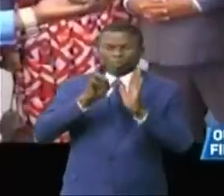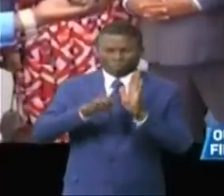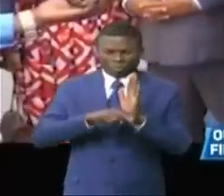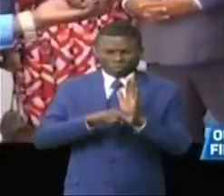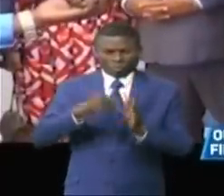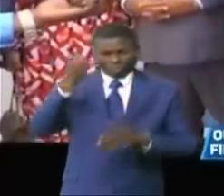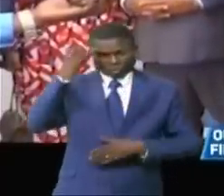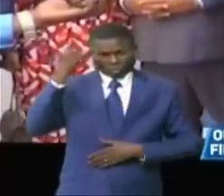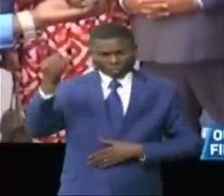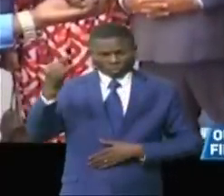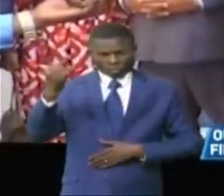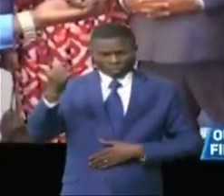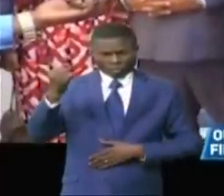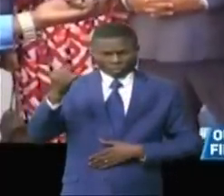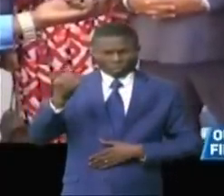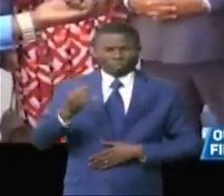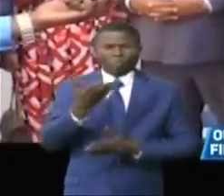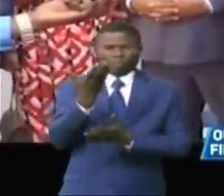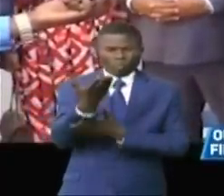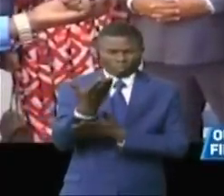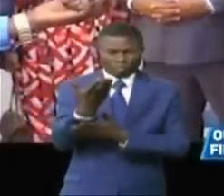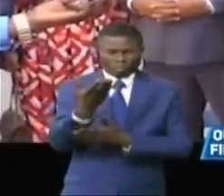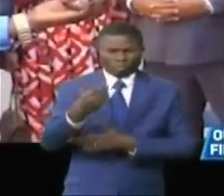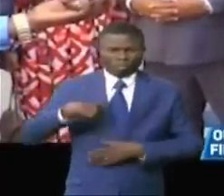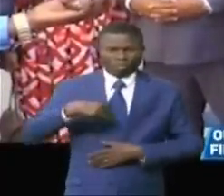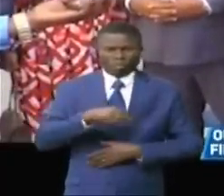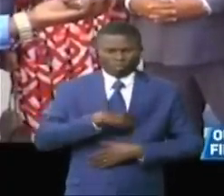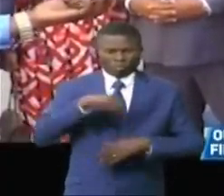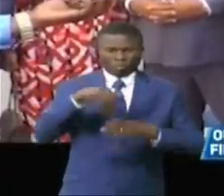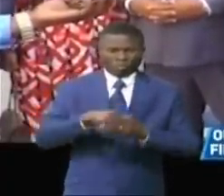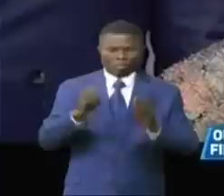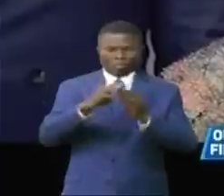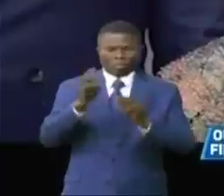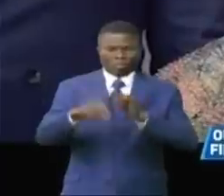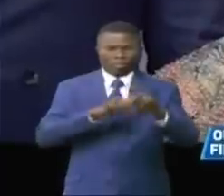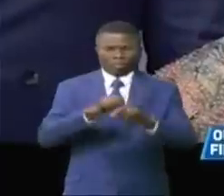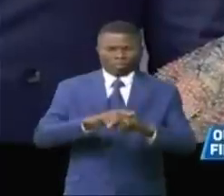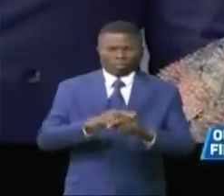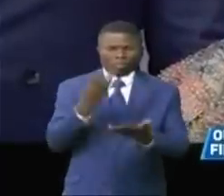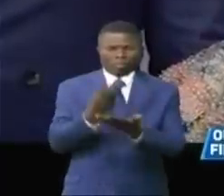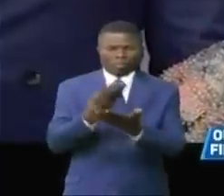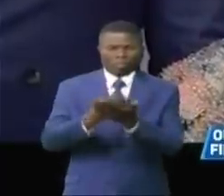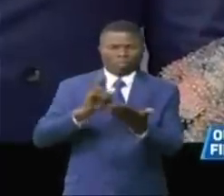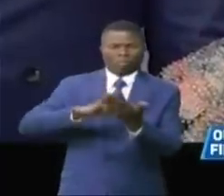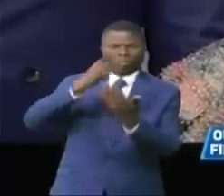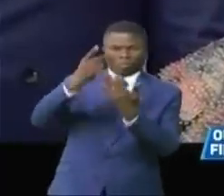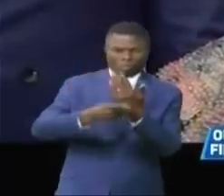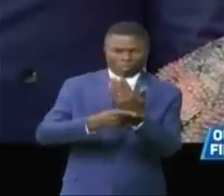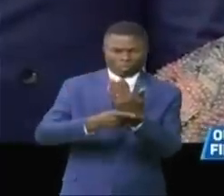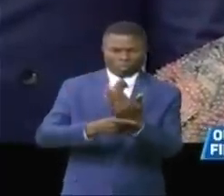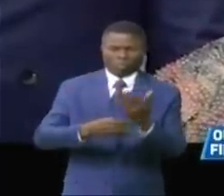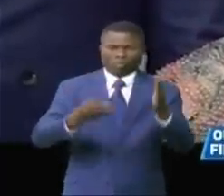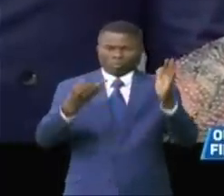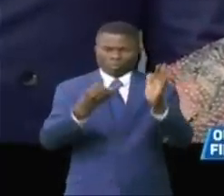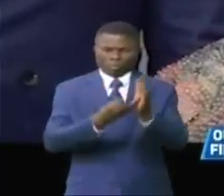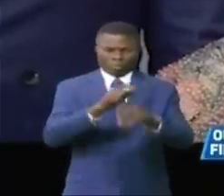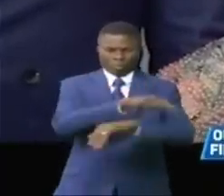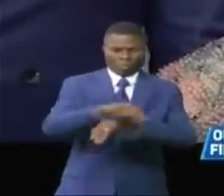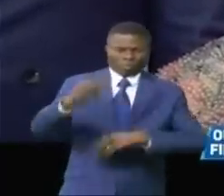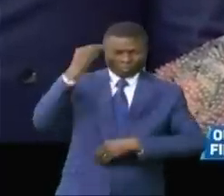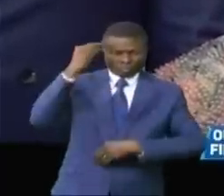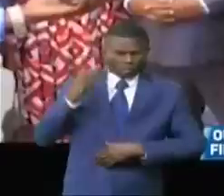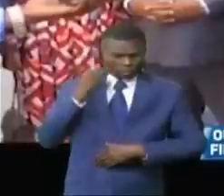cadre des obligations que nous avons prises vis-à-vis de l'Assemblée nationale sur le budget programme, nous avons 7 ministères